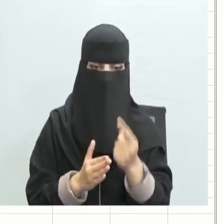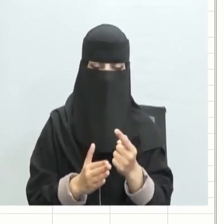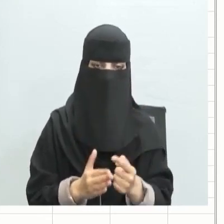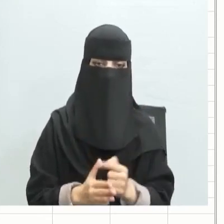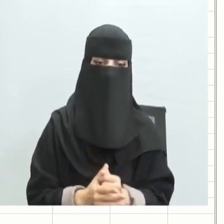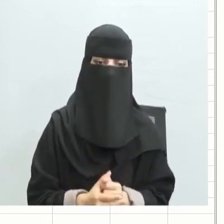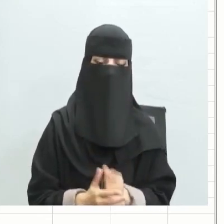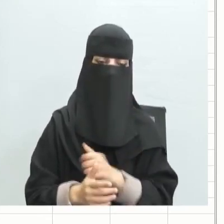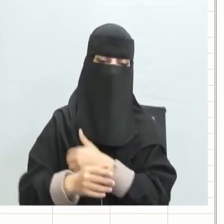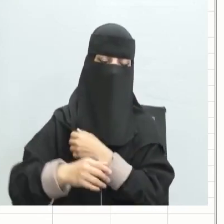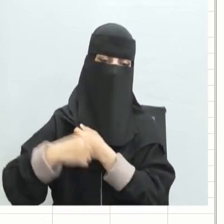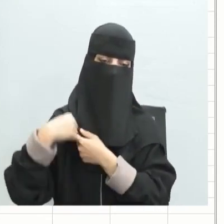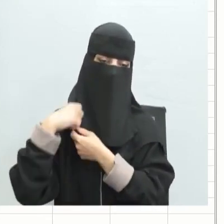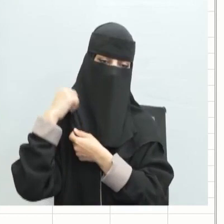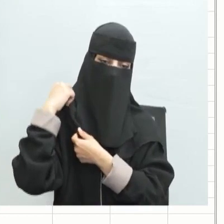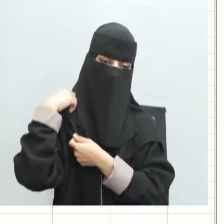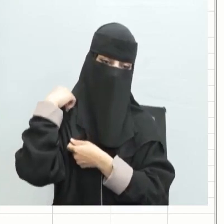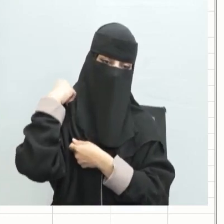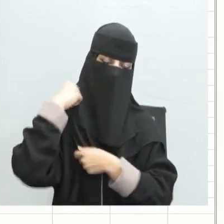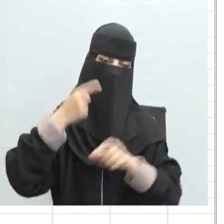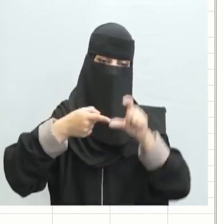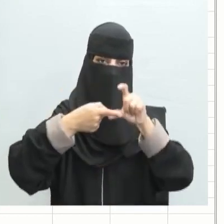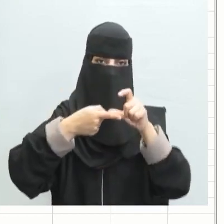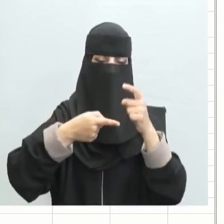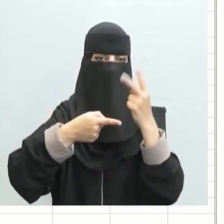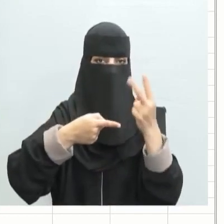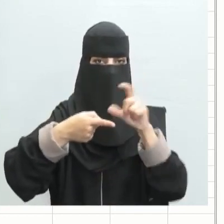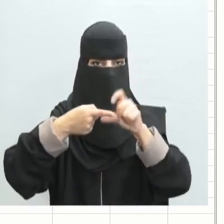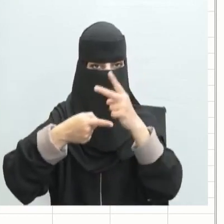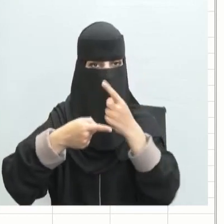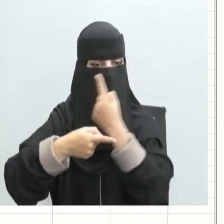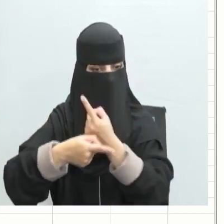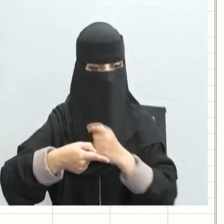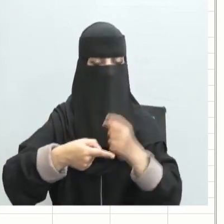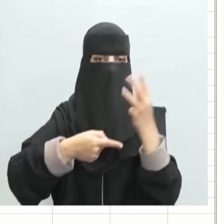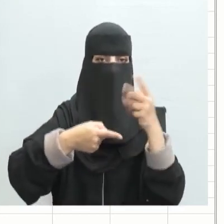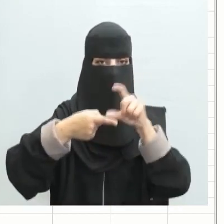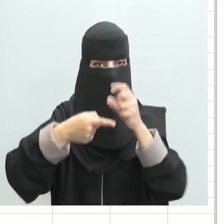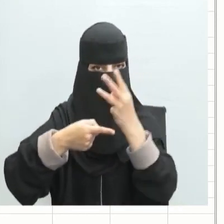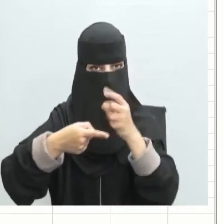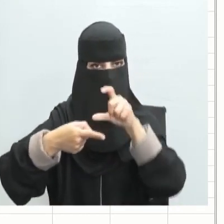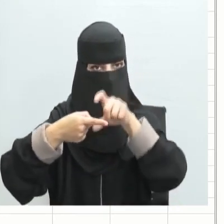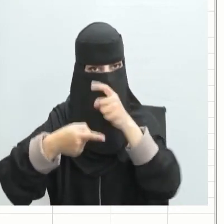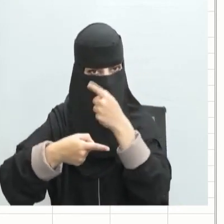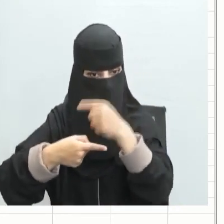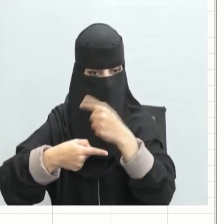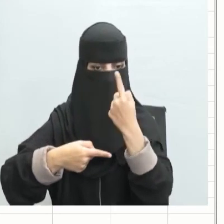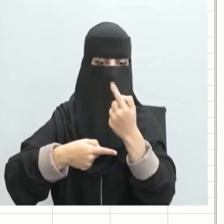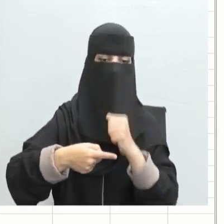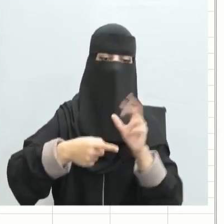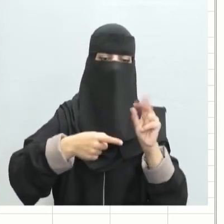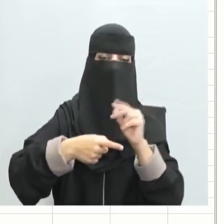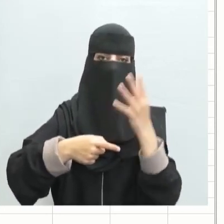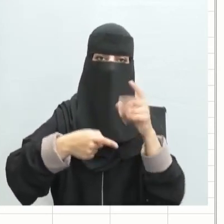واحد دائما يعطيني واحد لان بقسم 2 على ا بيعطيني واحد 3 على 3 بيعطيني واحد 4 على ا بيعطيني واحد